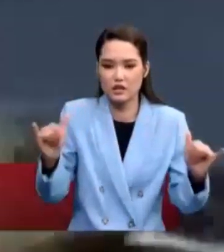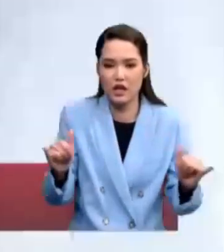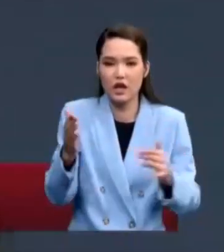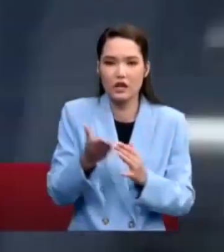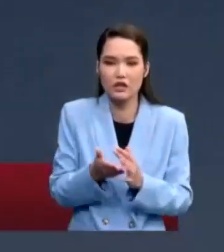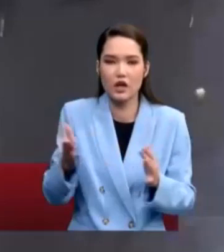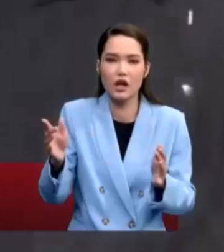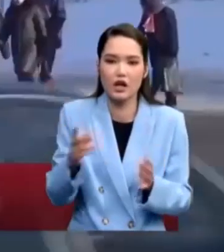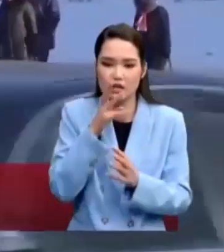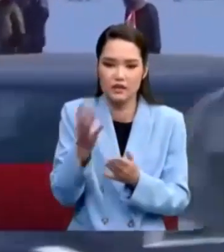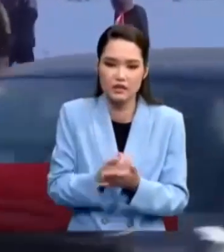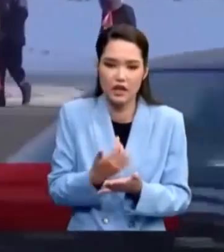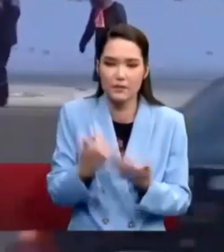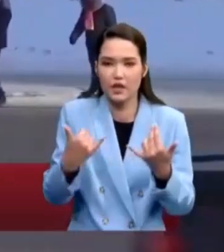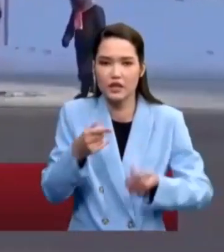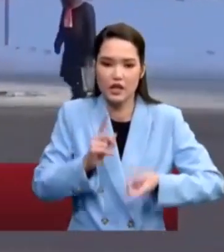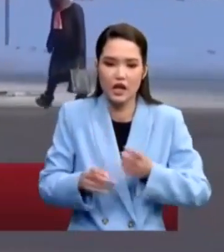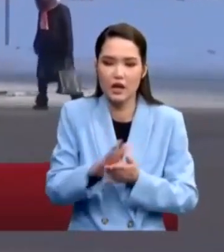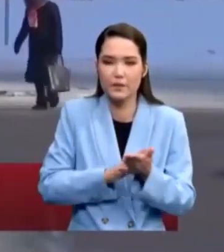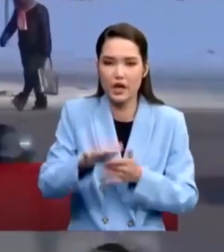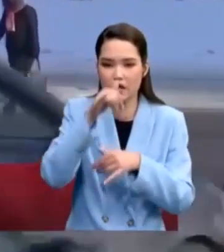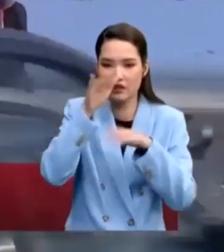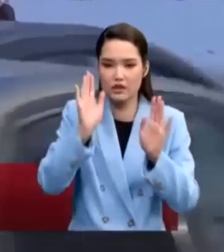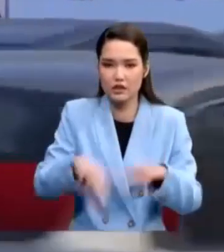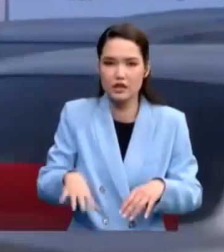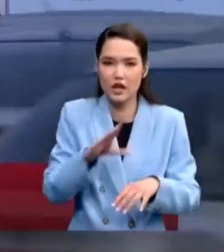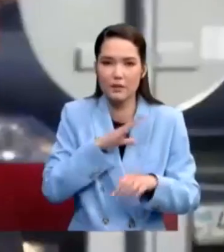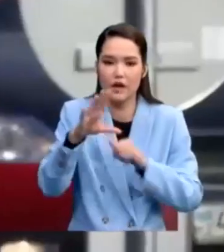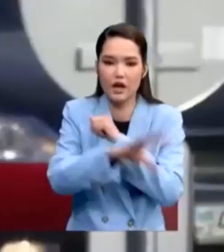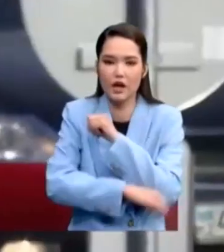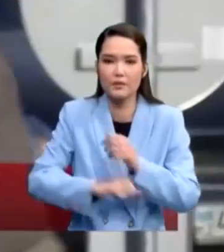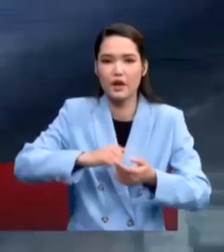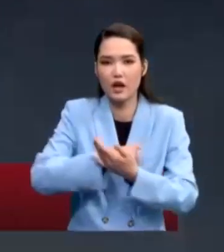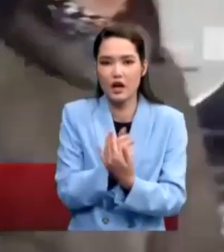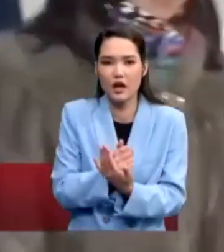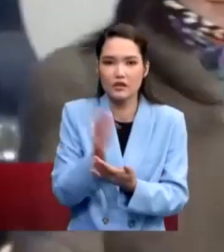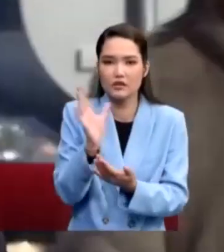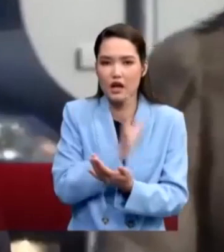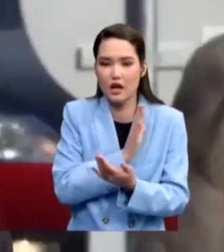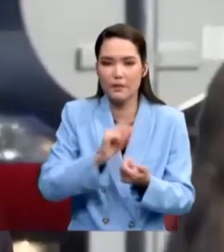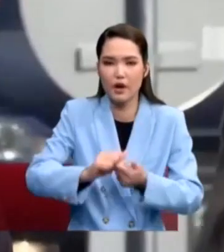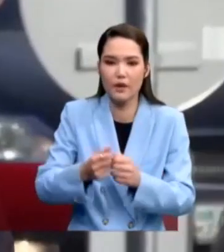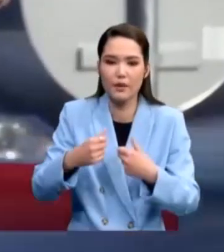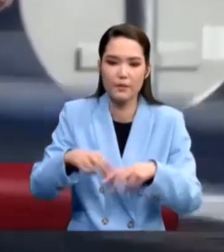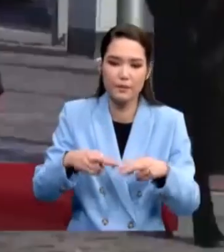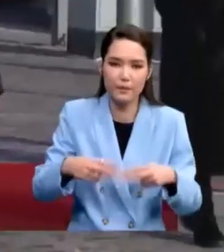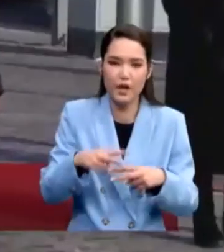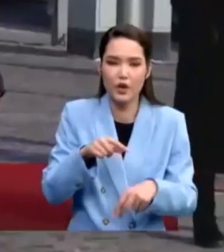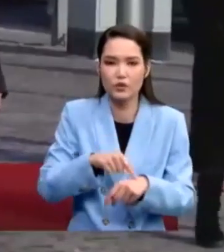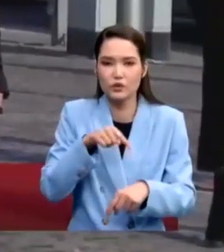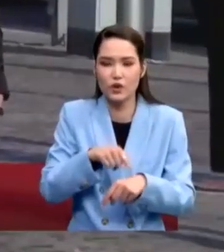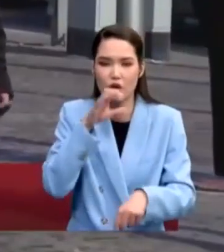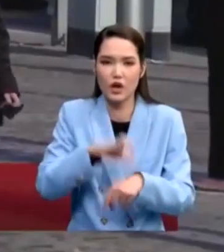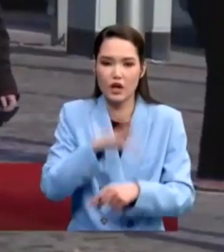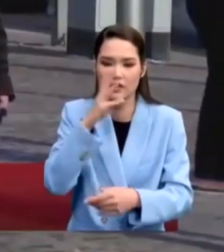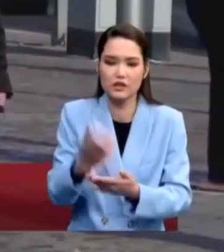одну зарплату в нынешних реалиях практически невозможно. Последний этап декларирования и контроль мобильных переводов вскроет неафишируемые